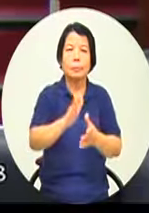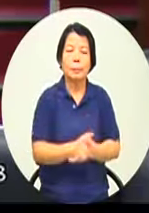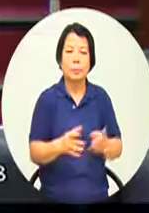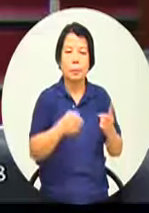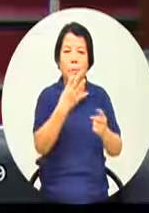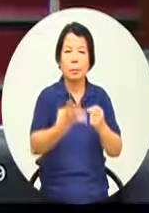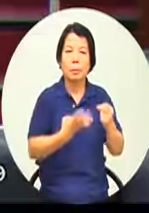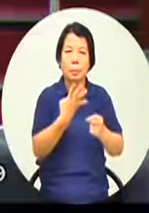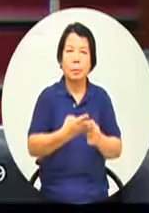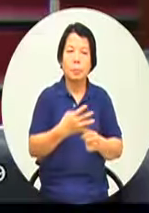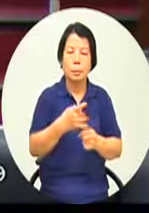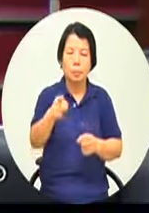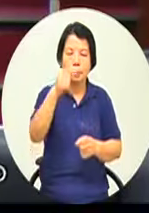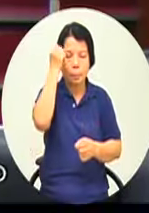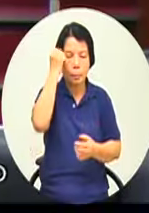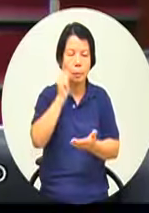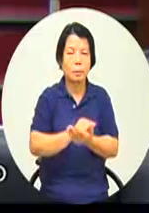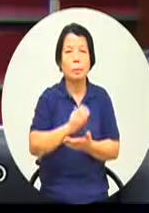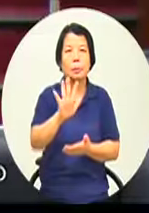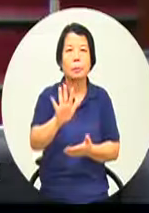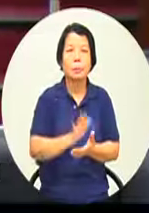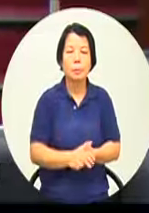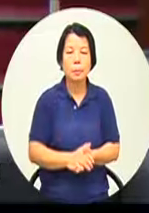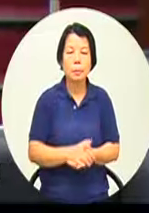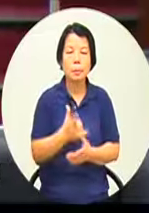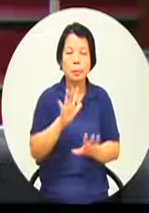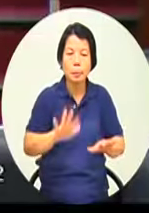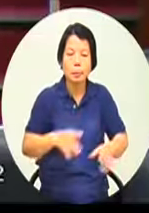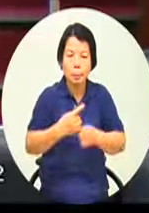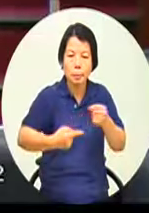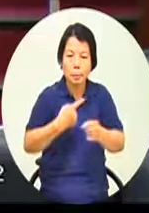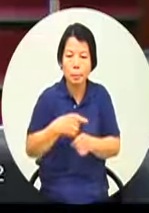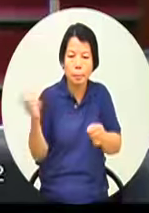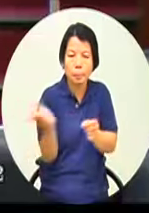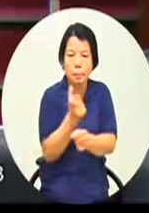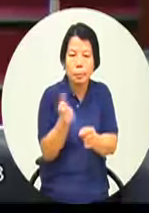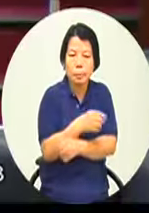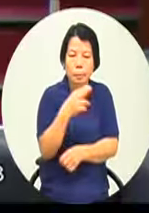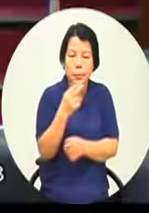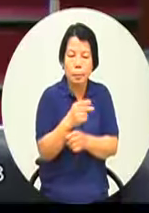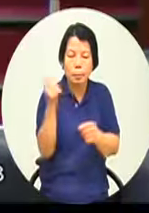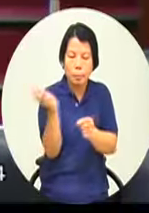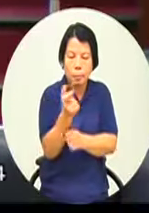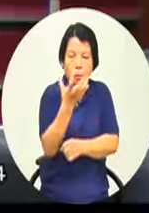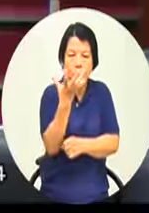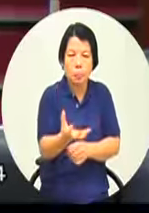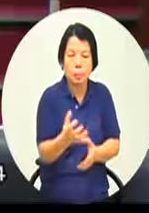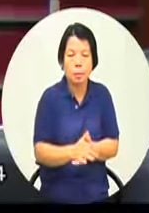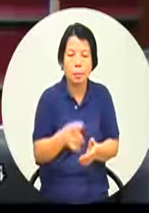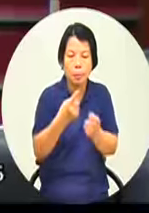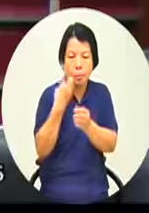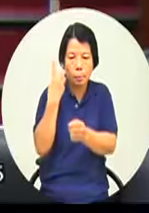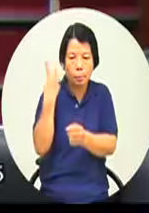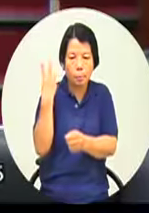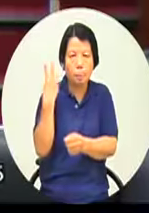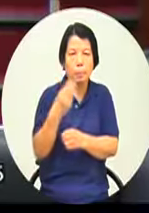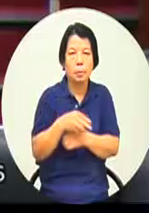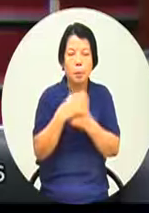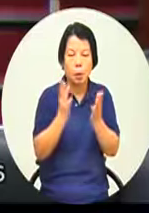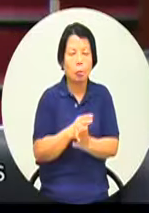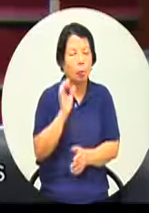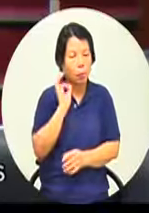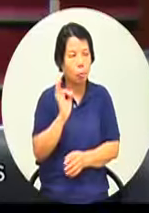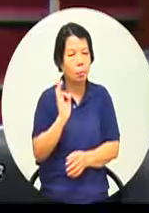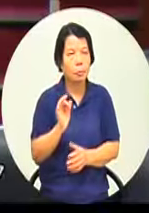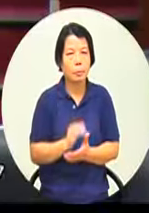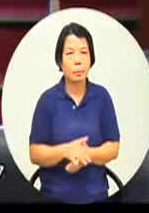104年，如果大家有印象的话，这几年除了今年风灾特别多以外，前两三年感觉是还好，或者